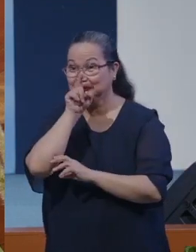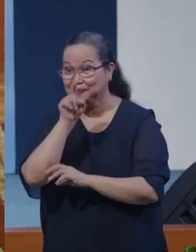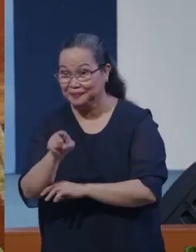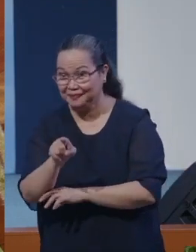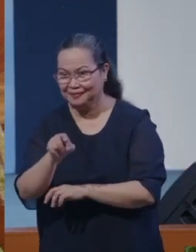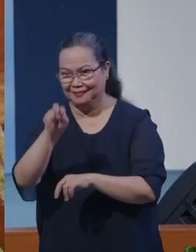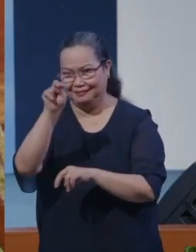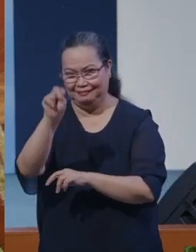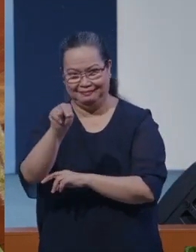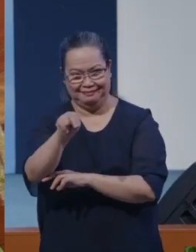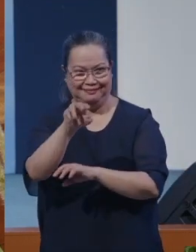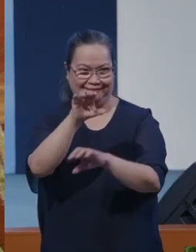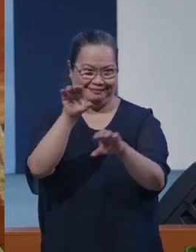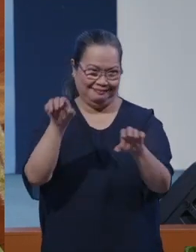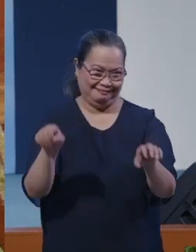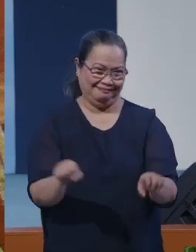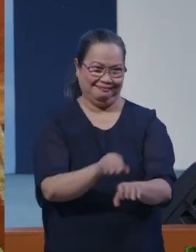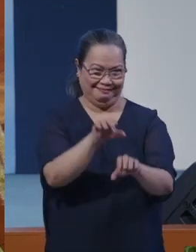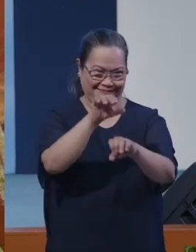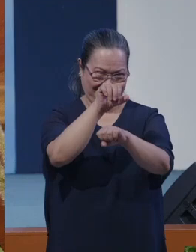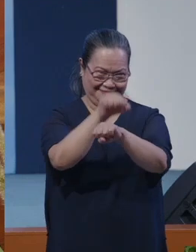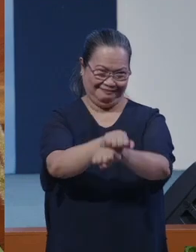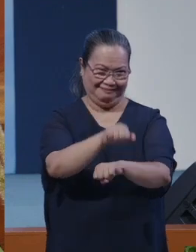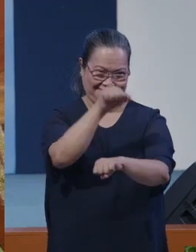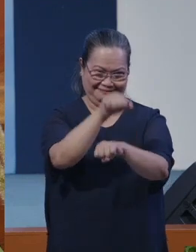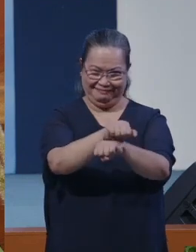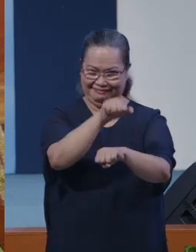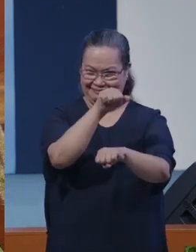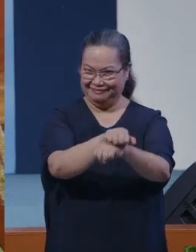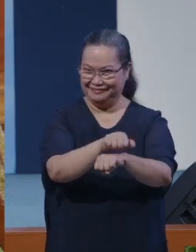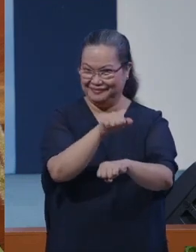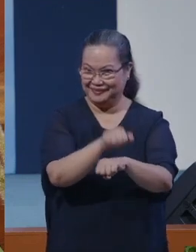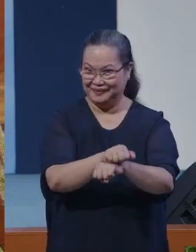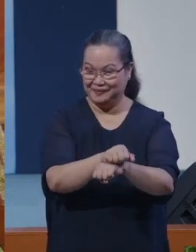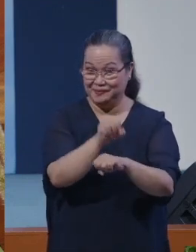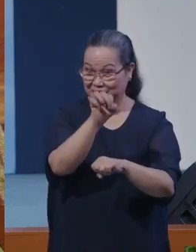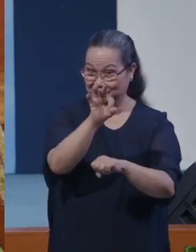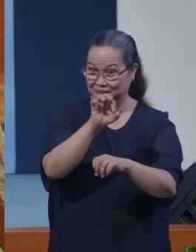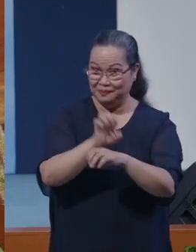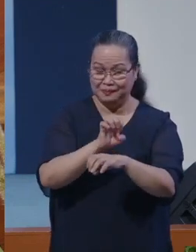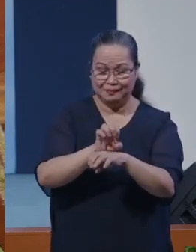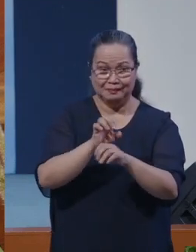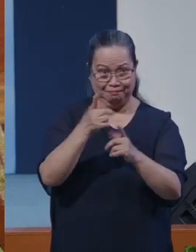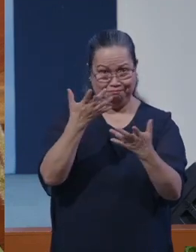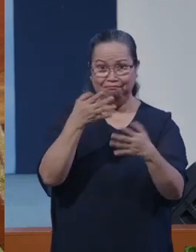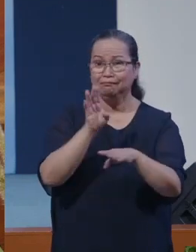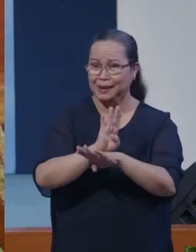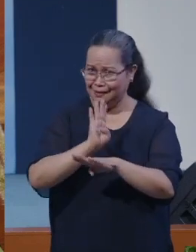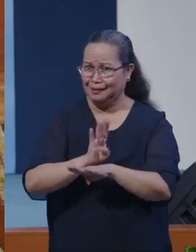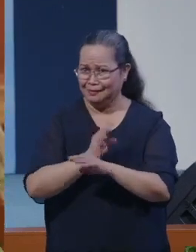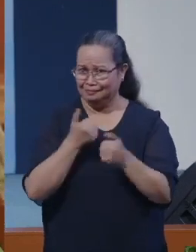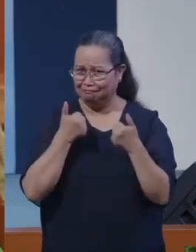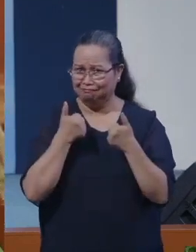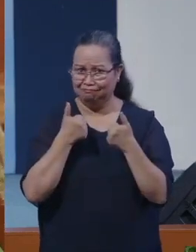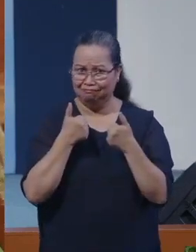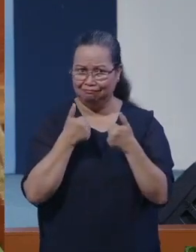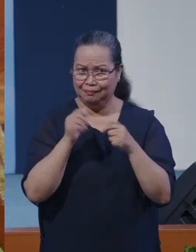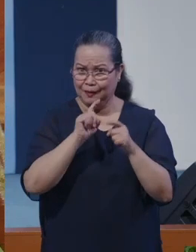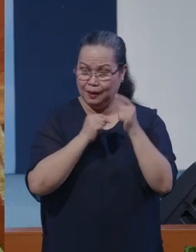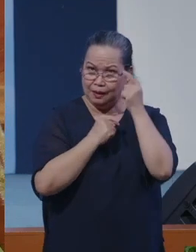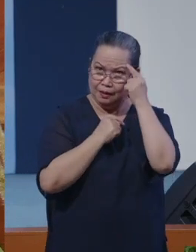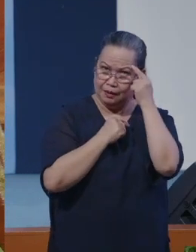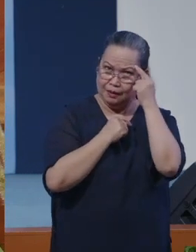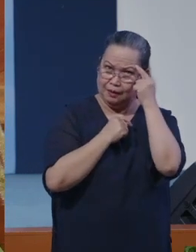kailangan po nating magtrabaho. Kung hindi po employment, negosyo. Huwag niyong